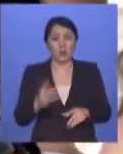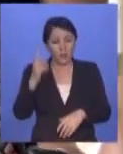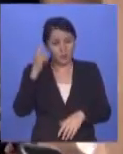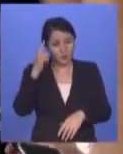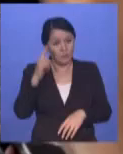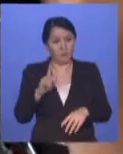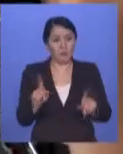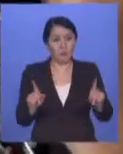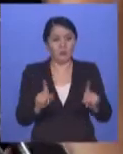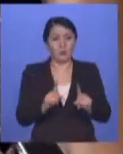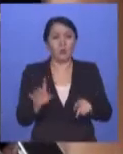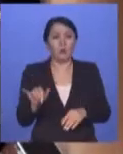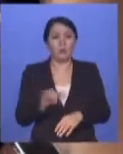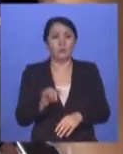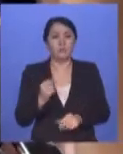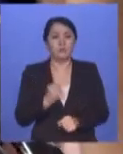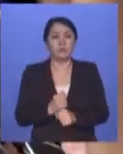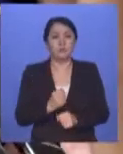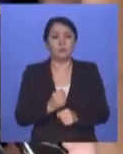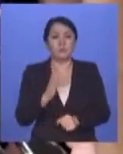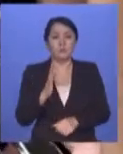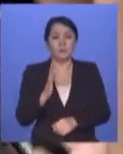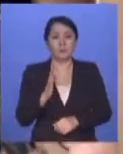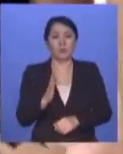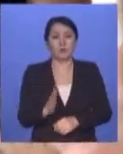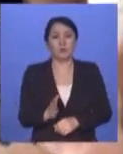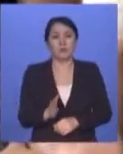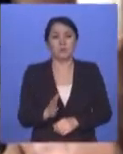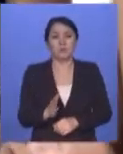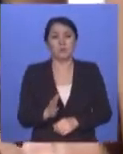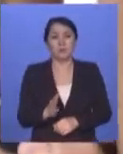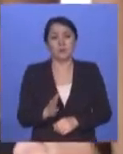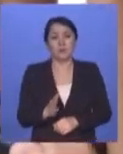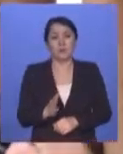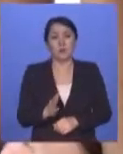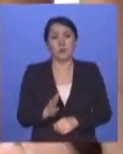ойландық, енді қайда қаламыз, неме болар, үйсіз боламыз деп.